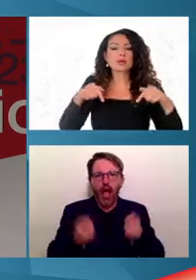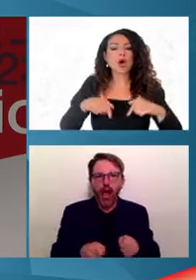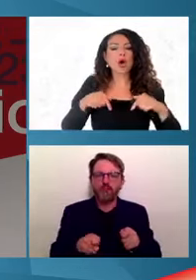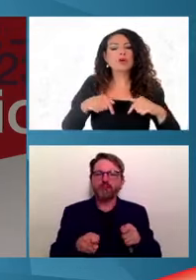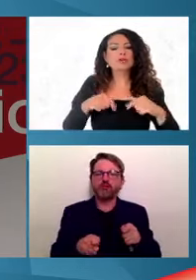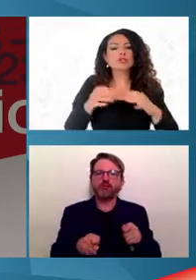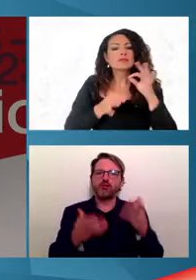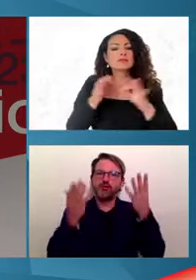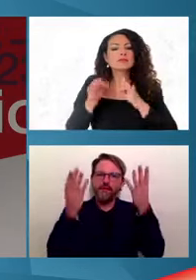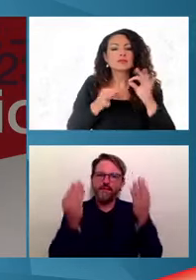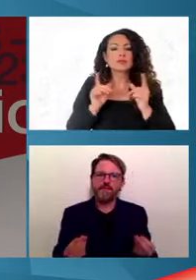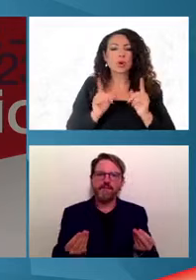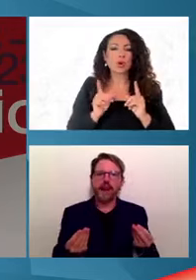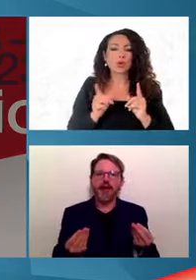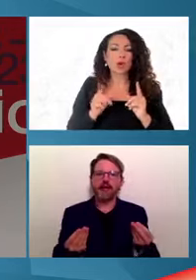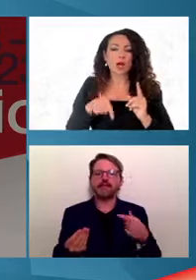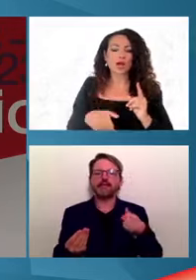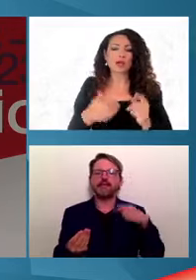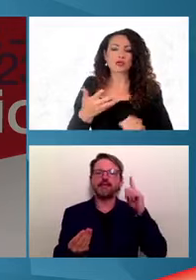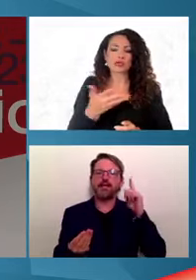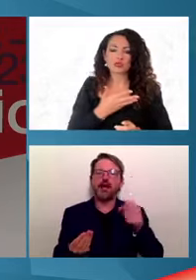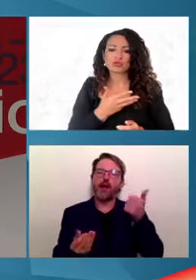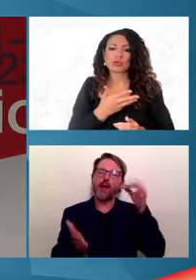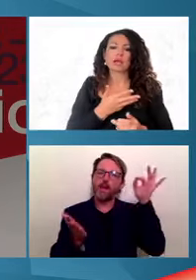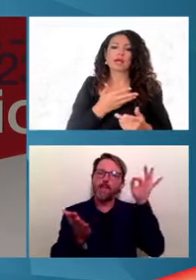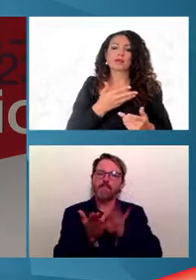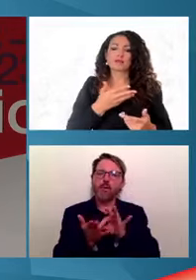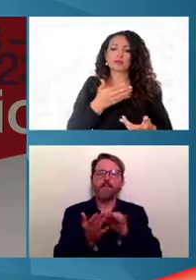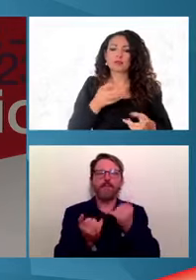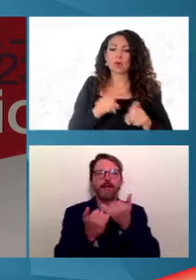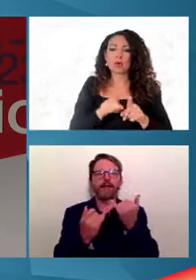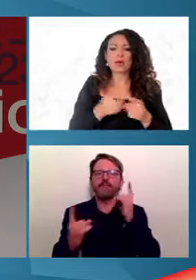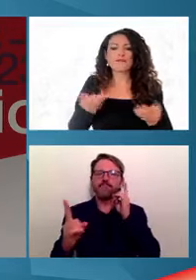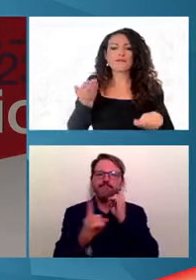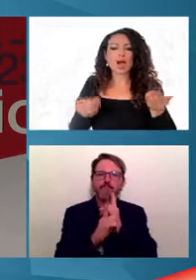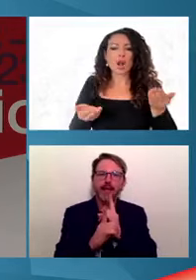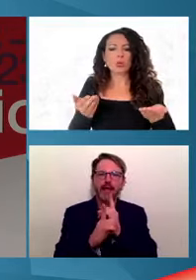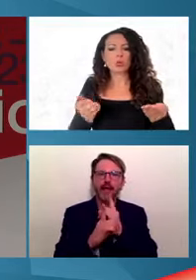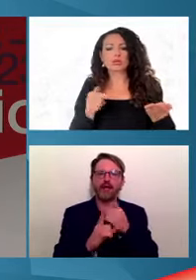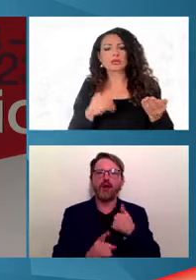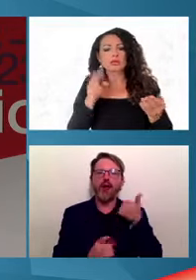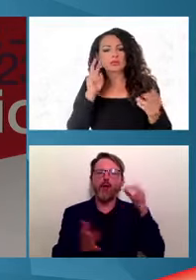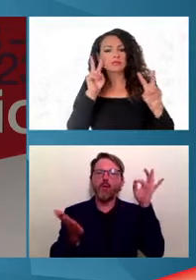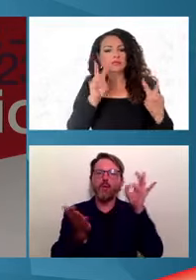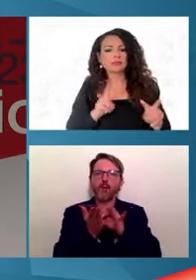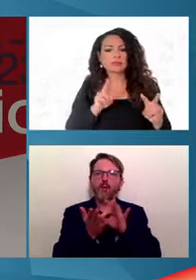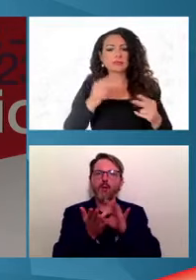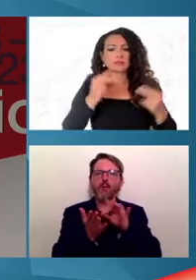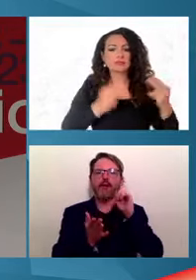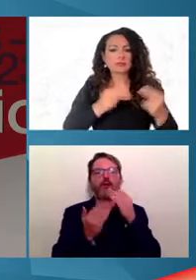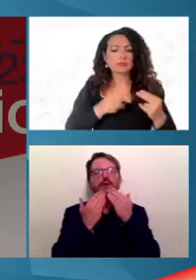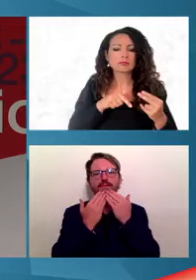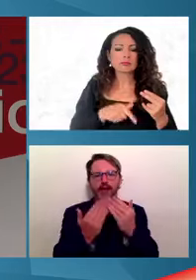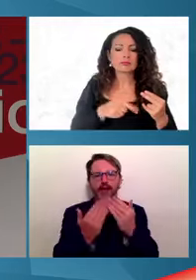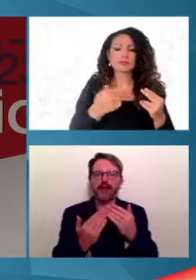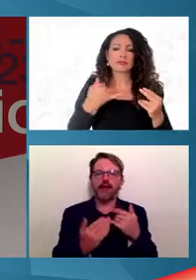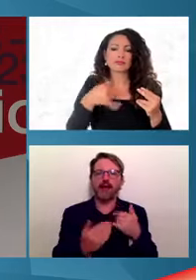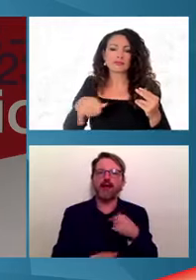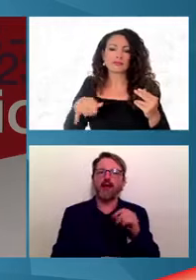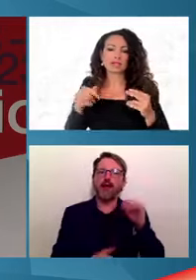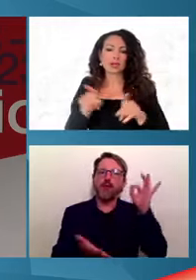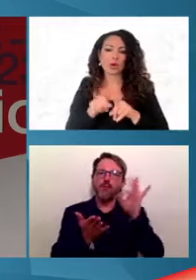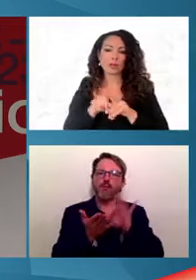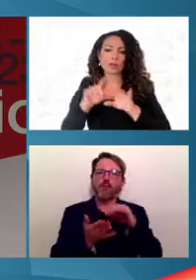im Grunde ein Moment der Begegnung, ein Moment des Dankes sein, ein Moment der